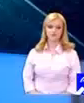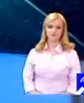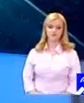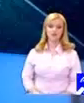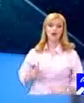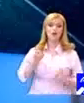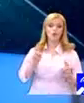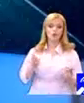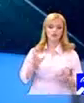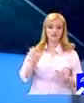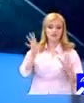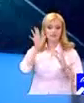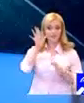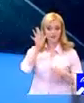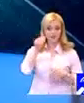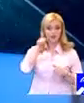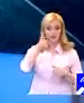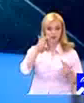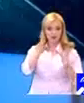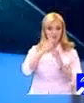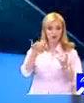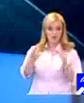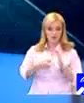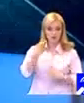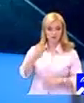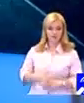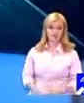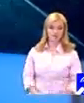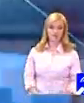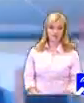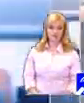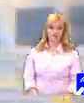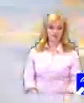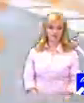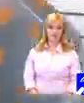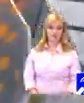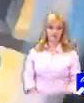Cum va fi vremea la noapte și mâine, aflăm chiar acum din informațiile meteo.